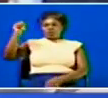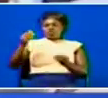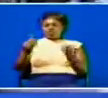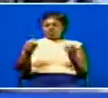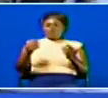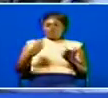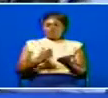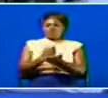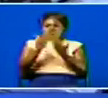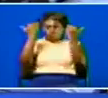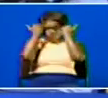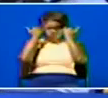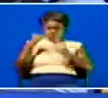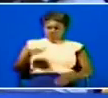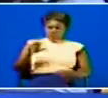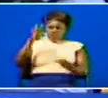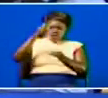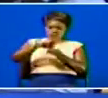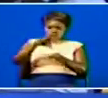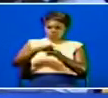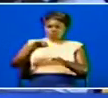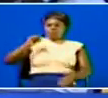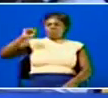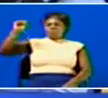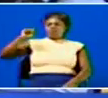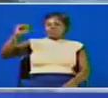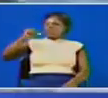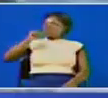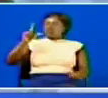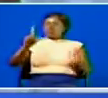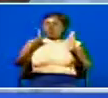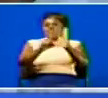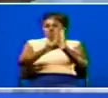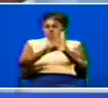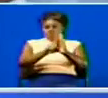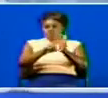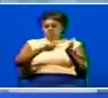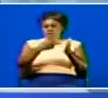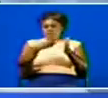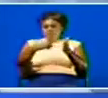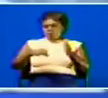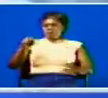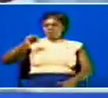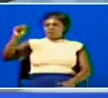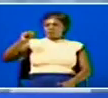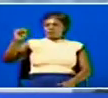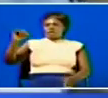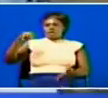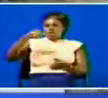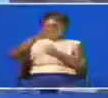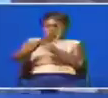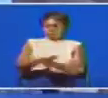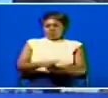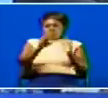mahakama. Kwake yeye uchaguzi ni jambo la kisiasa wala sio la kisheria, na hivyo basi siasa hazifai kutumiwa kuhujumu